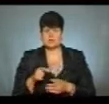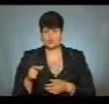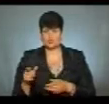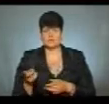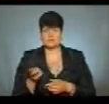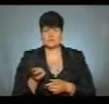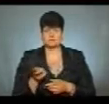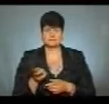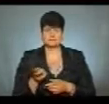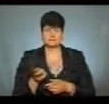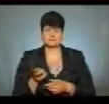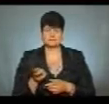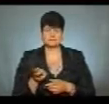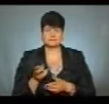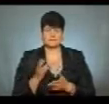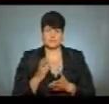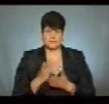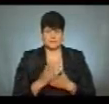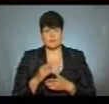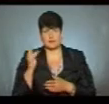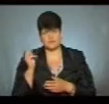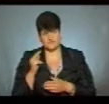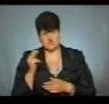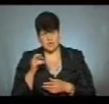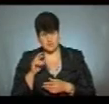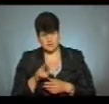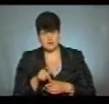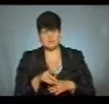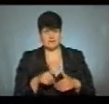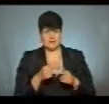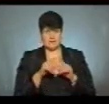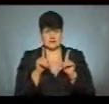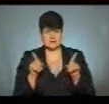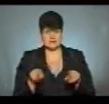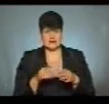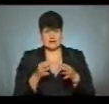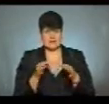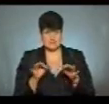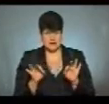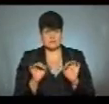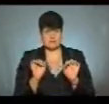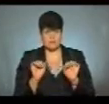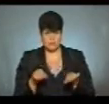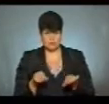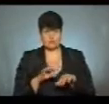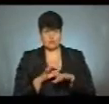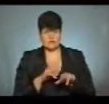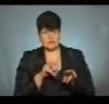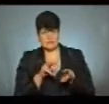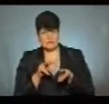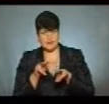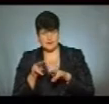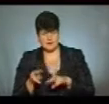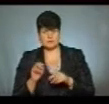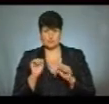пройшли певний курс навчання, і їм видані сертифікати, які можуть вести технічний нагляд,